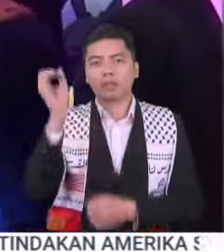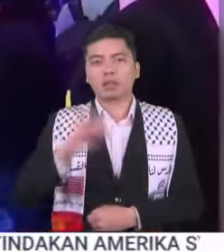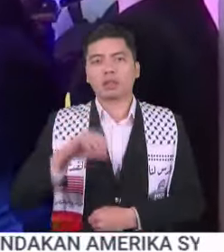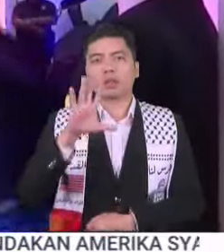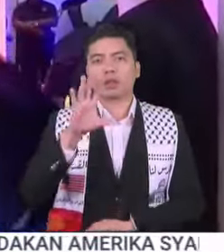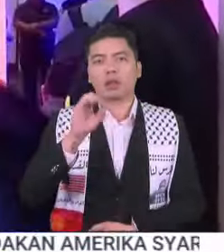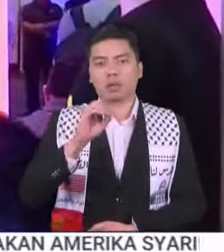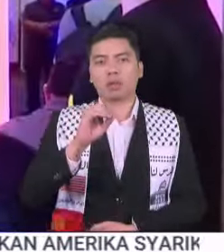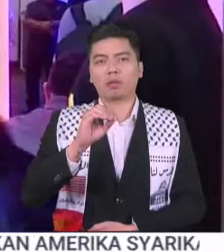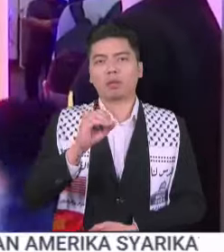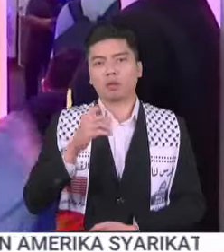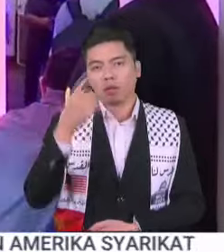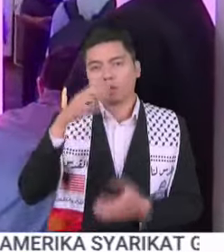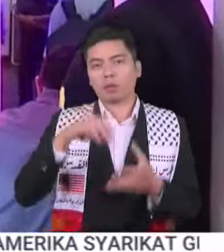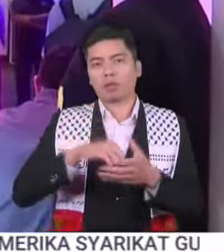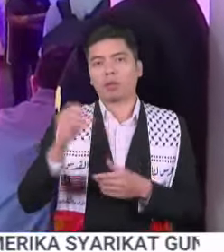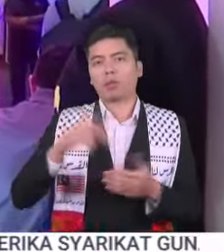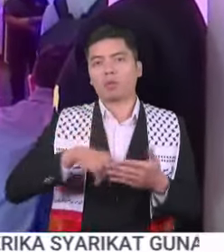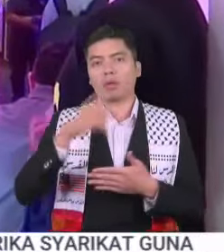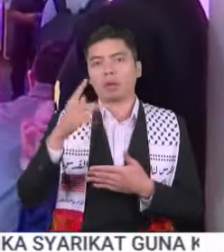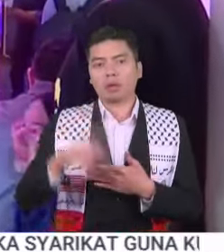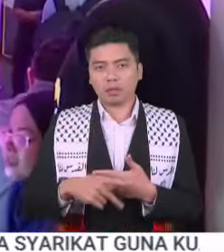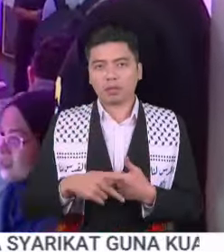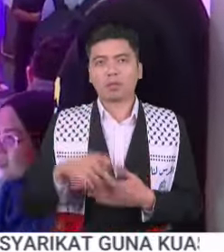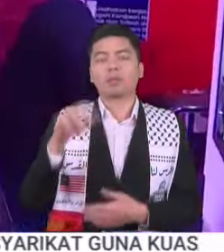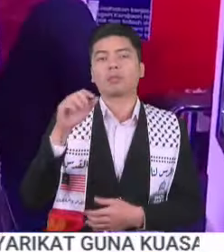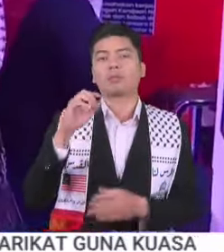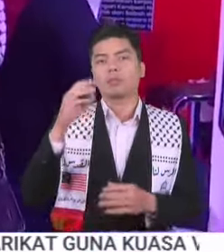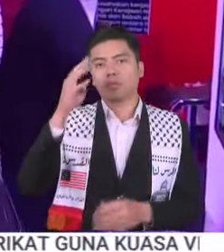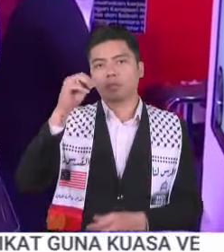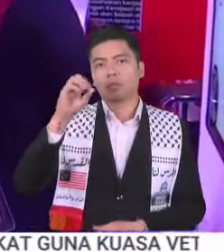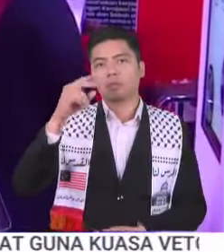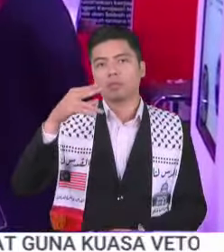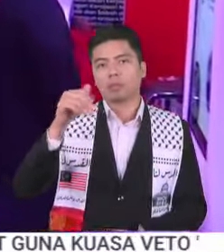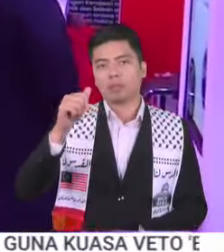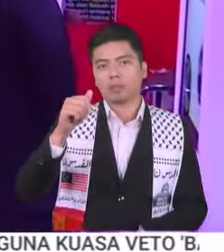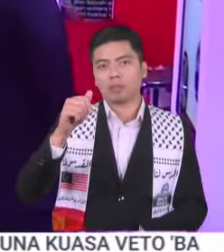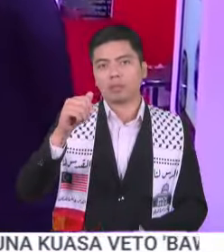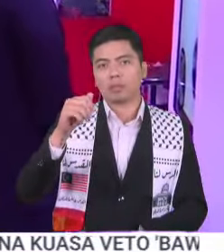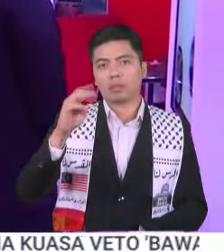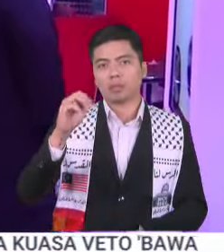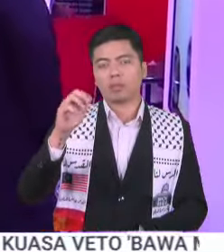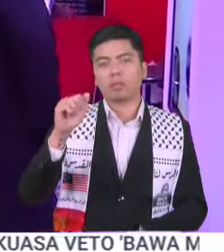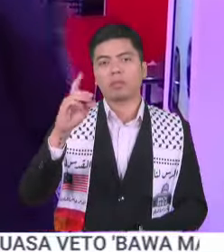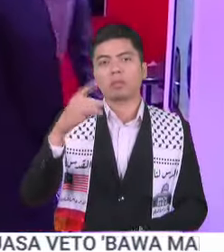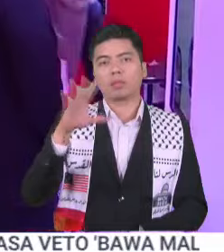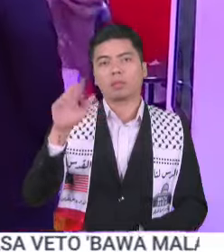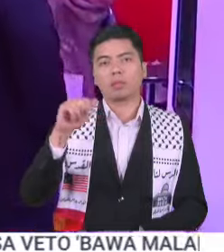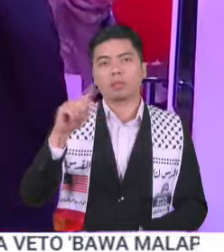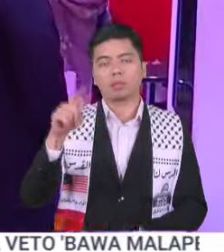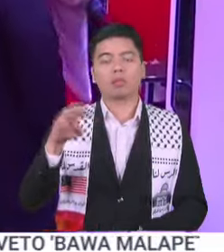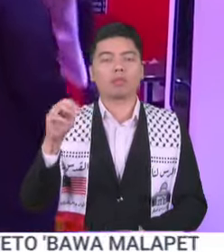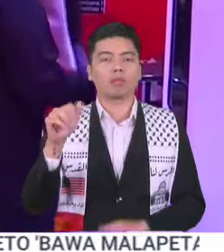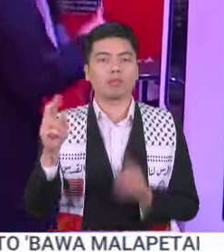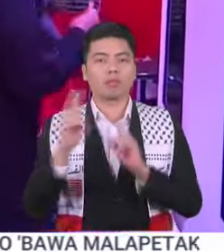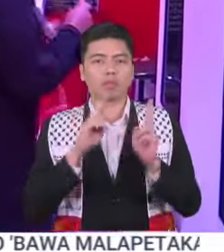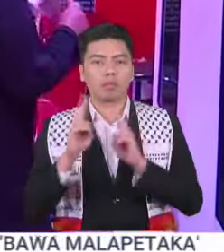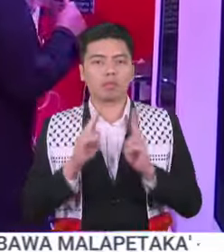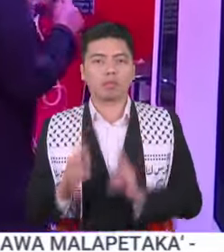berkenaan, Muhammad Azman berkata perkara itu perlu mendapat kelulusan daripada Ketua Polis Negara Tan Sri Razaluddin Hussein.